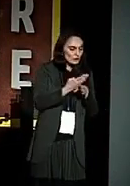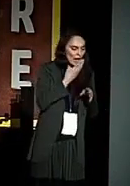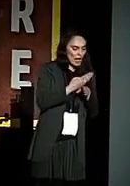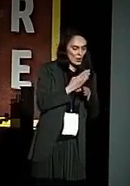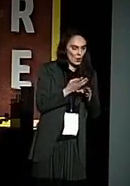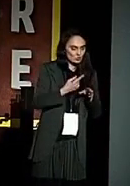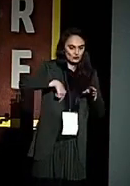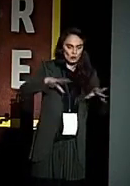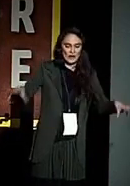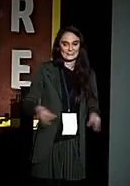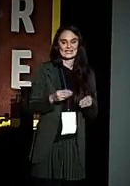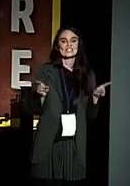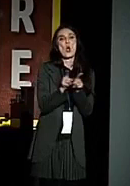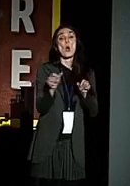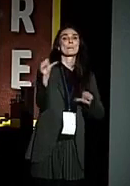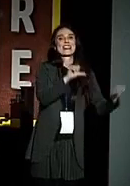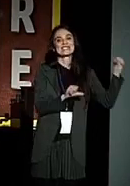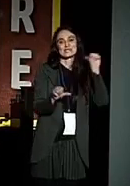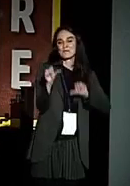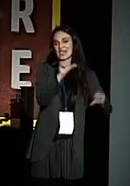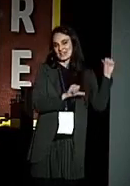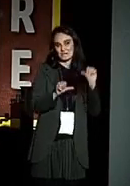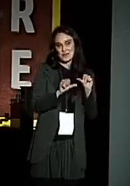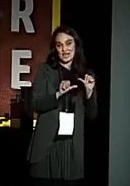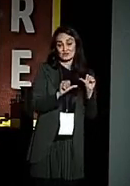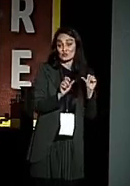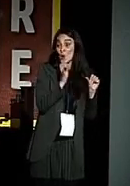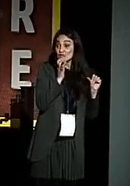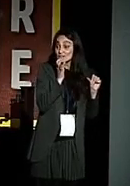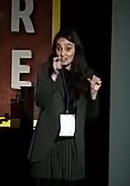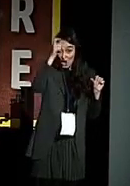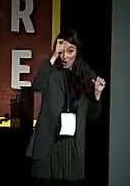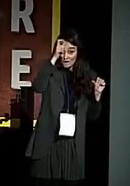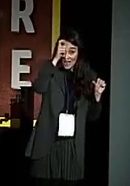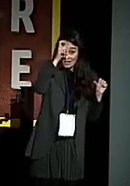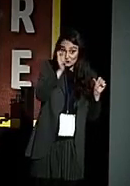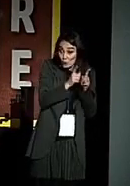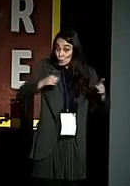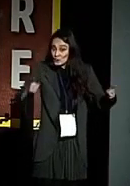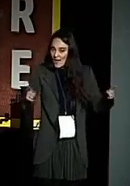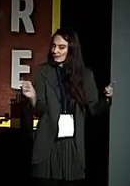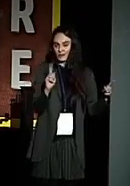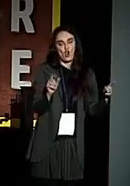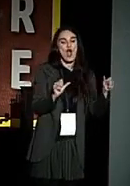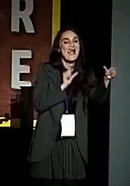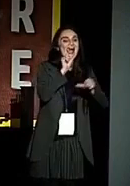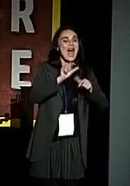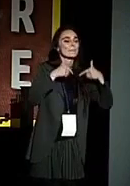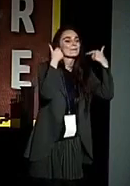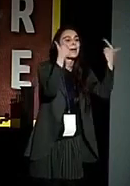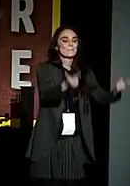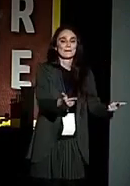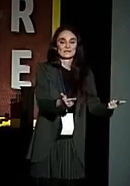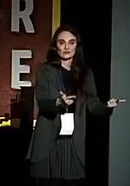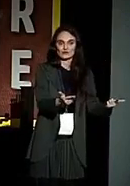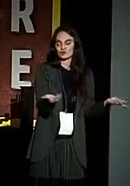questo esperimento, che non riguardava la durata del governo, riguardava la portata del cambiamento che deve mettere in campo. Io rivendico